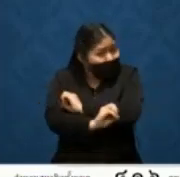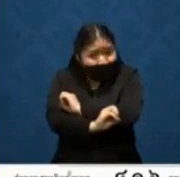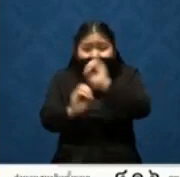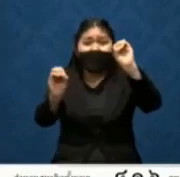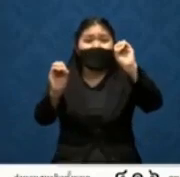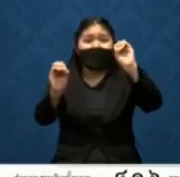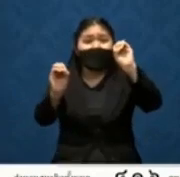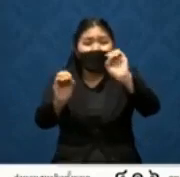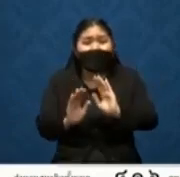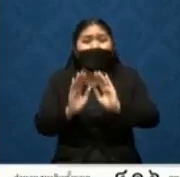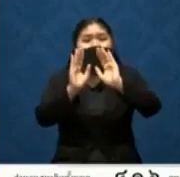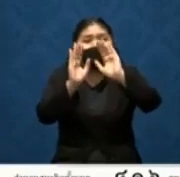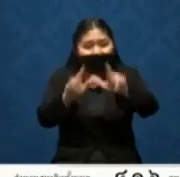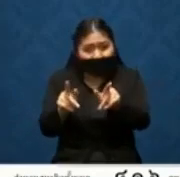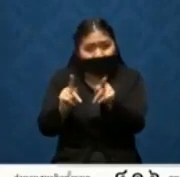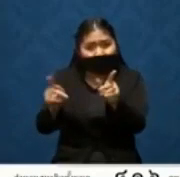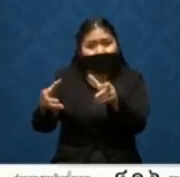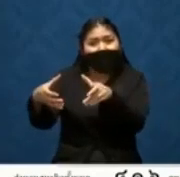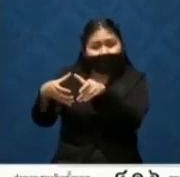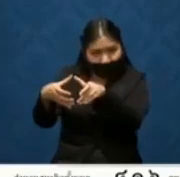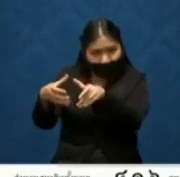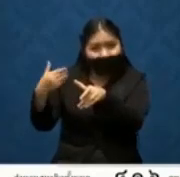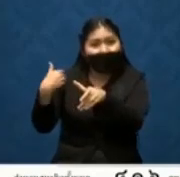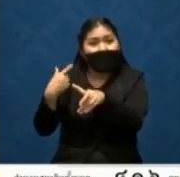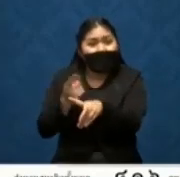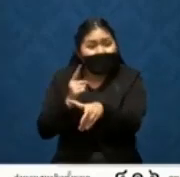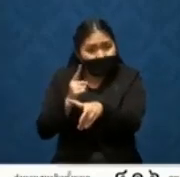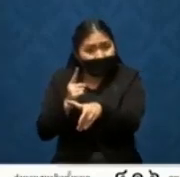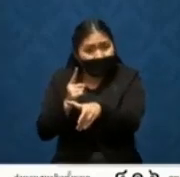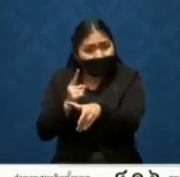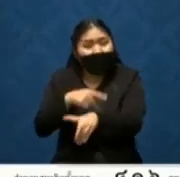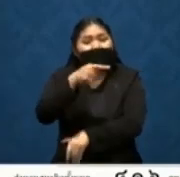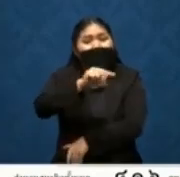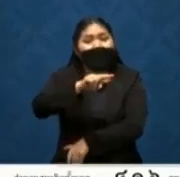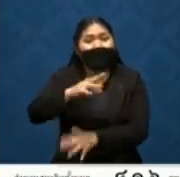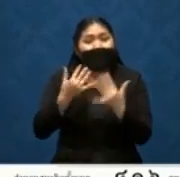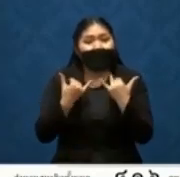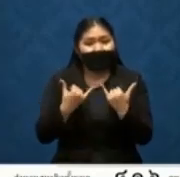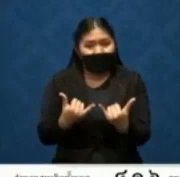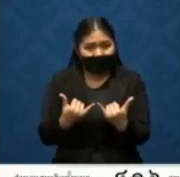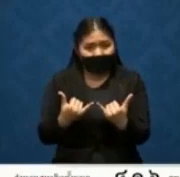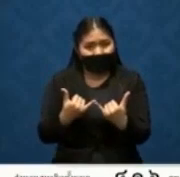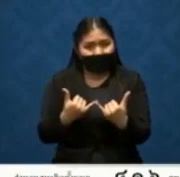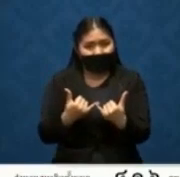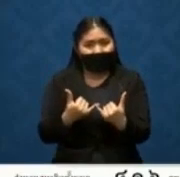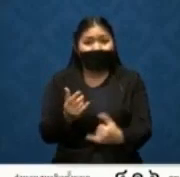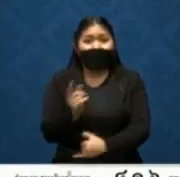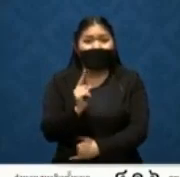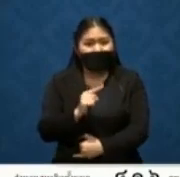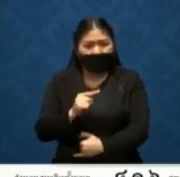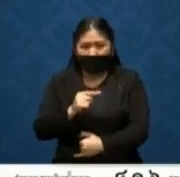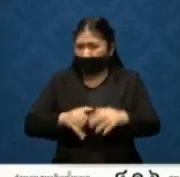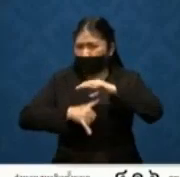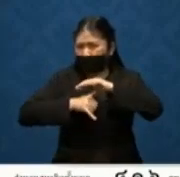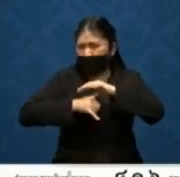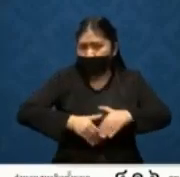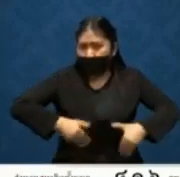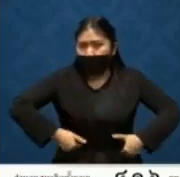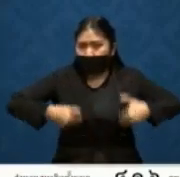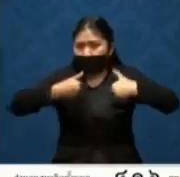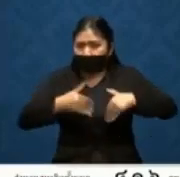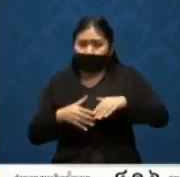ครับจึงฝากให้กรรมาธิการทุกท่านนะครับว่าพรบฉบับนี้เป็นฉบับที่ฤทธรอนวิถีชีวิตกลุ่ม